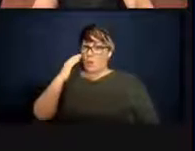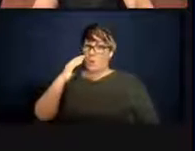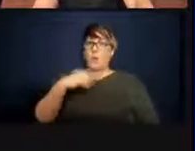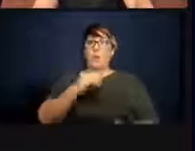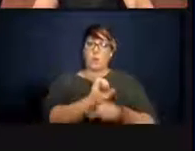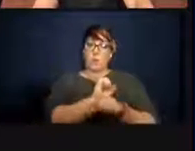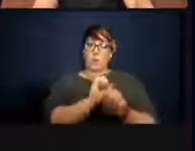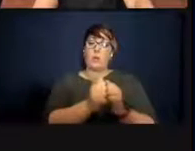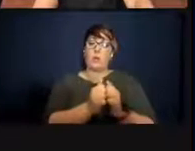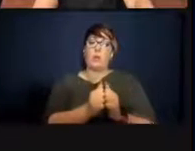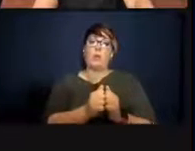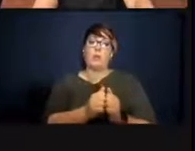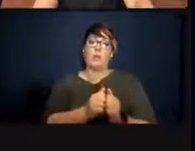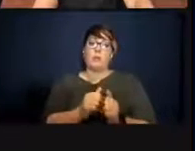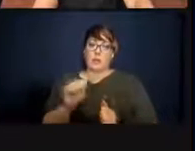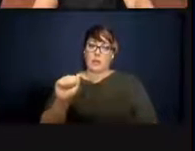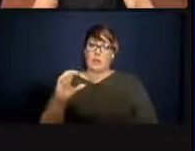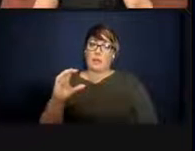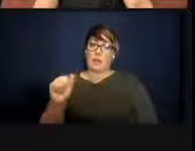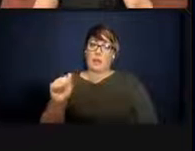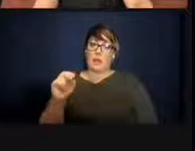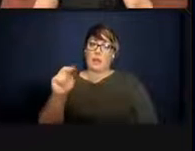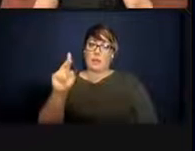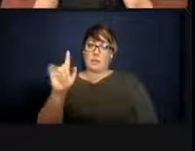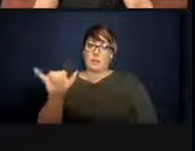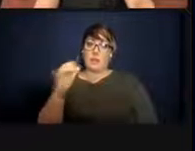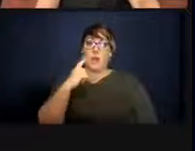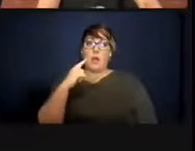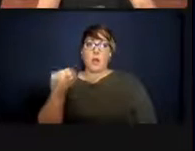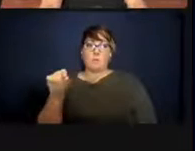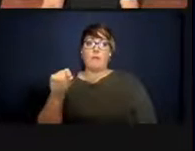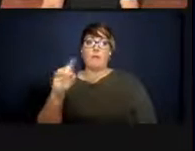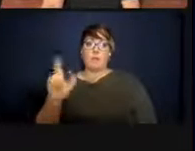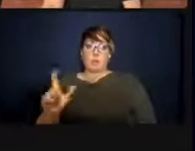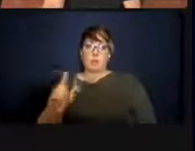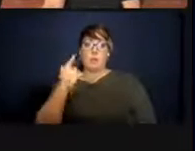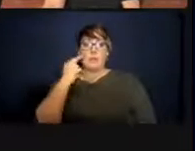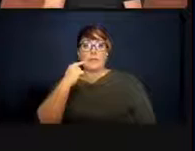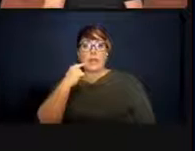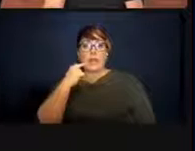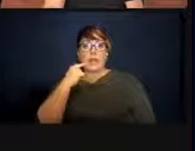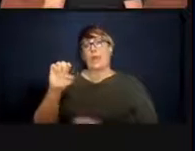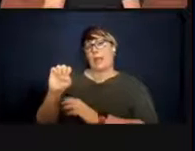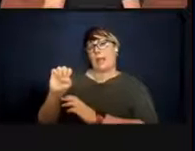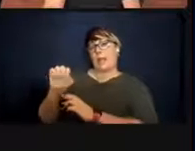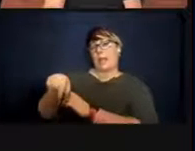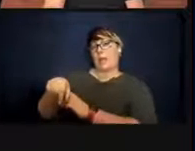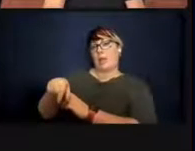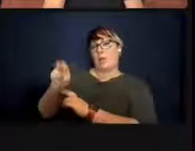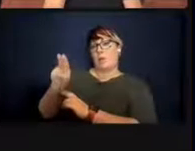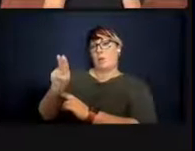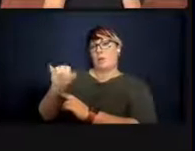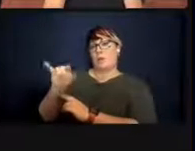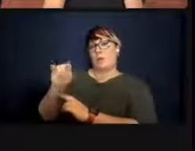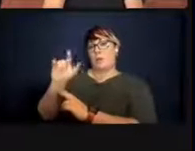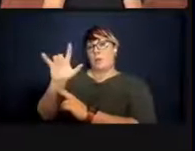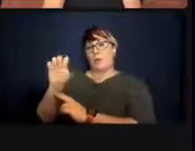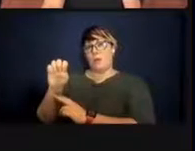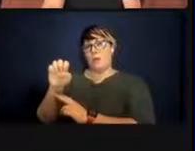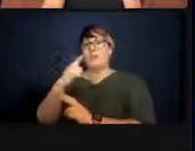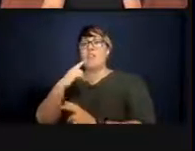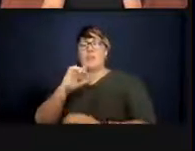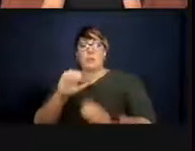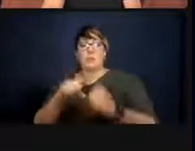نتناقشها ونعمل على تطبيقها في هذه الأكاديمية. إذا عندما نقول الوصول المنصف، يجب علينا